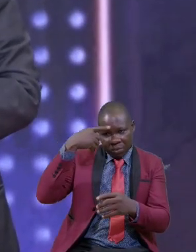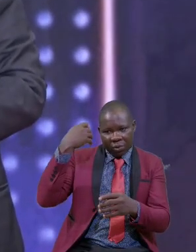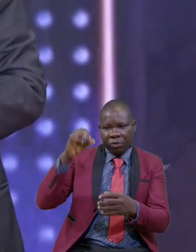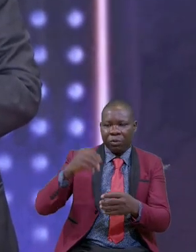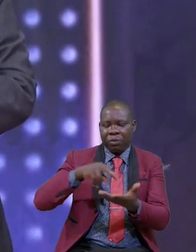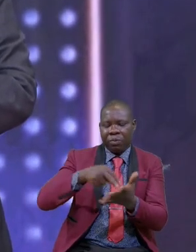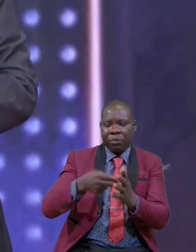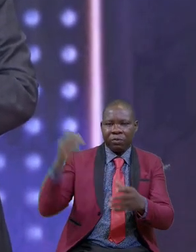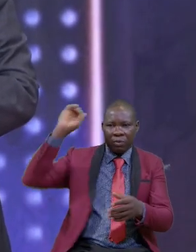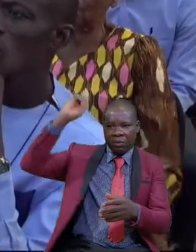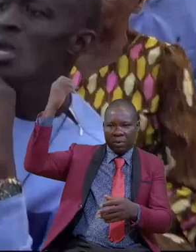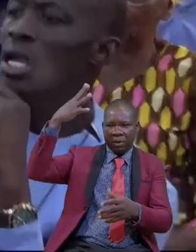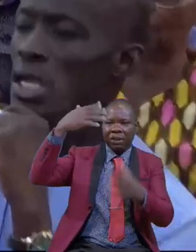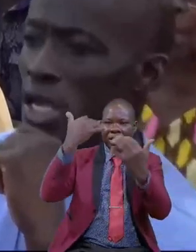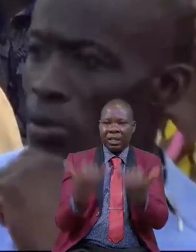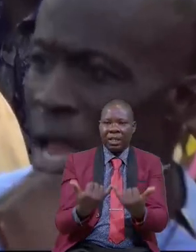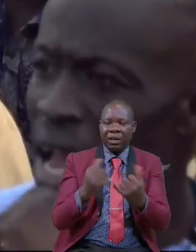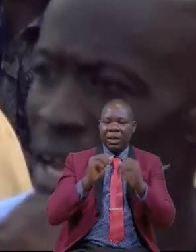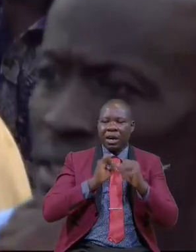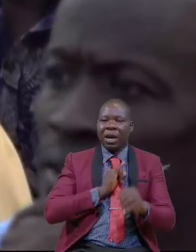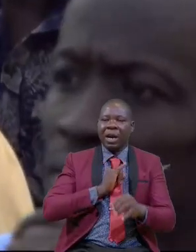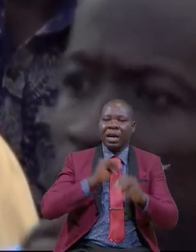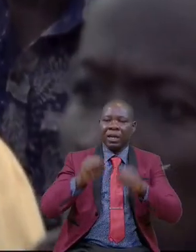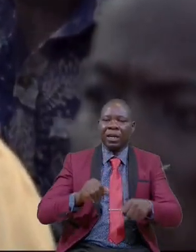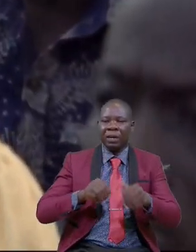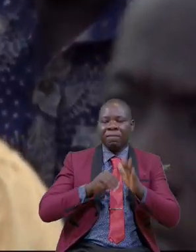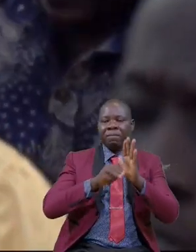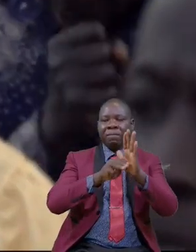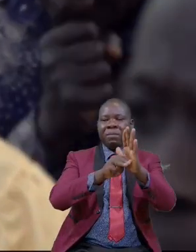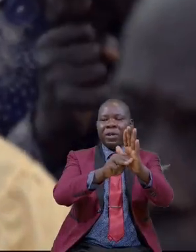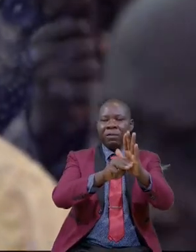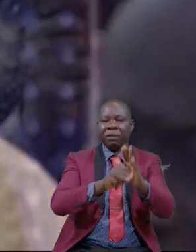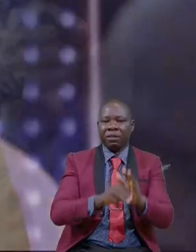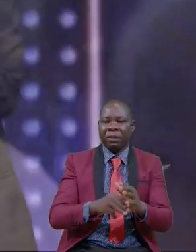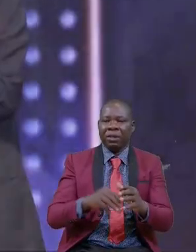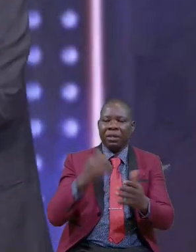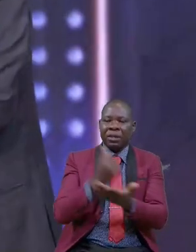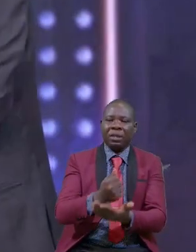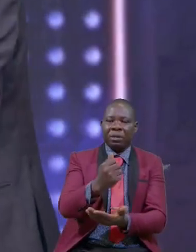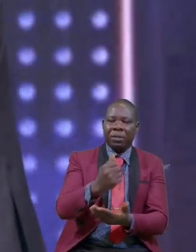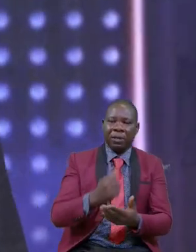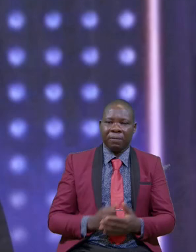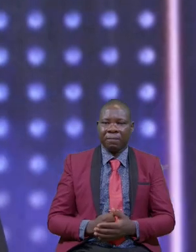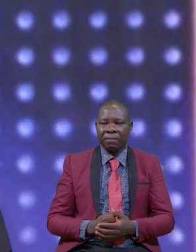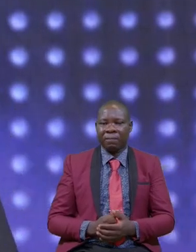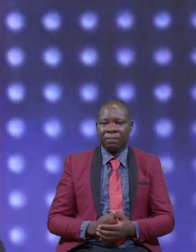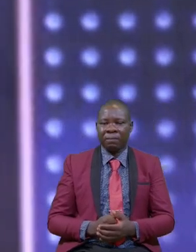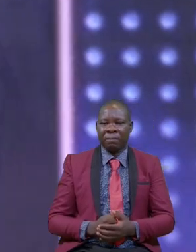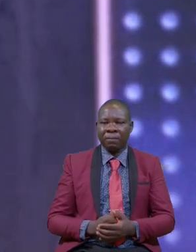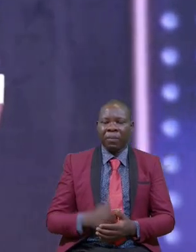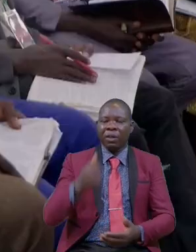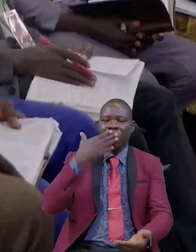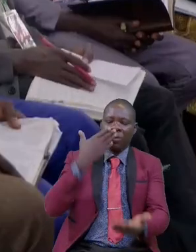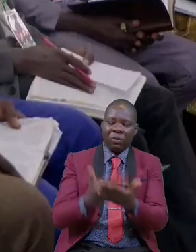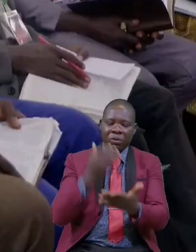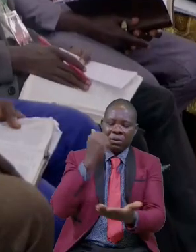objective, I can je manifest. Peux manifester. Amen. Amen. A good amen. Un bon